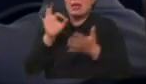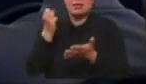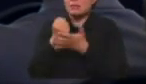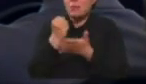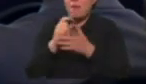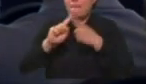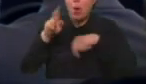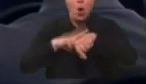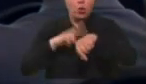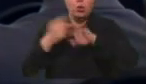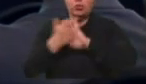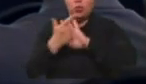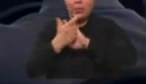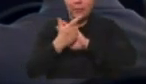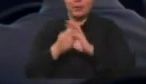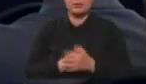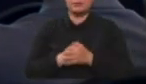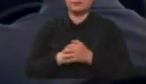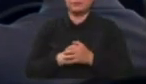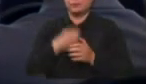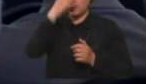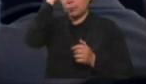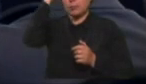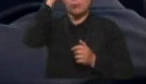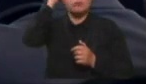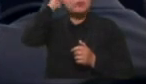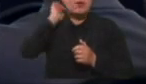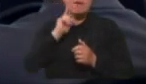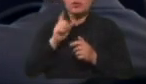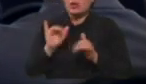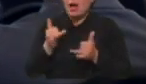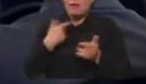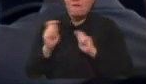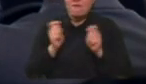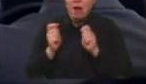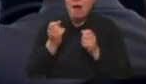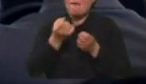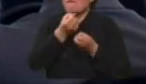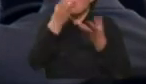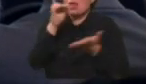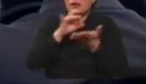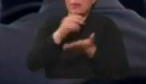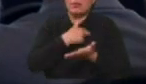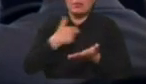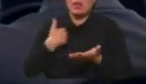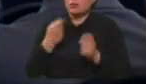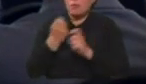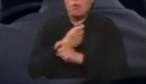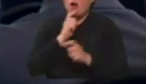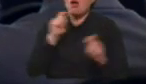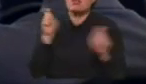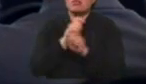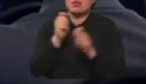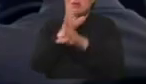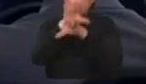sprawy właśnie po godzinie 17. Nie mówiąc już o wakacjach, kiedy w wielu miejscach, w wielu gminach naszego kraju ten transport po prostu